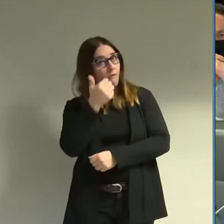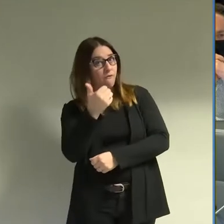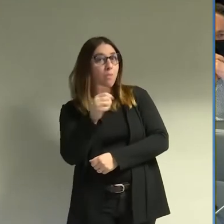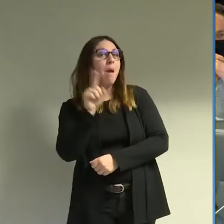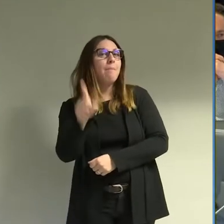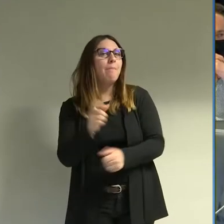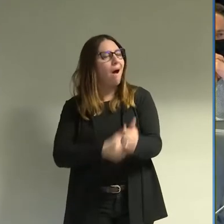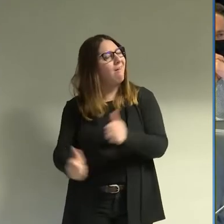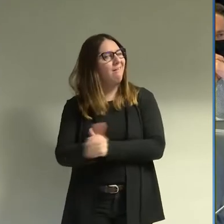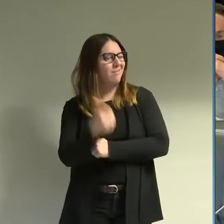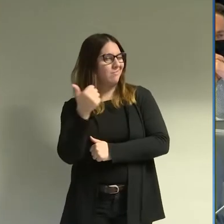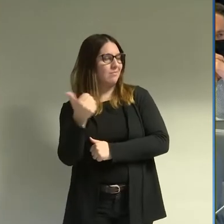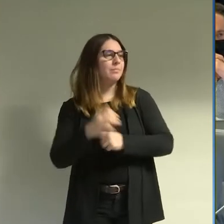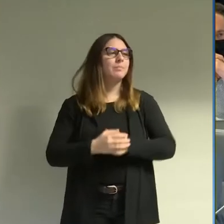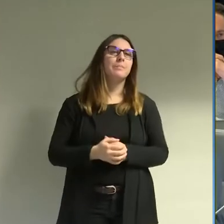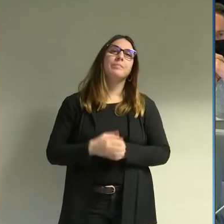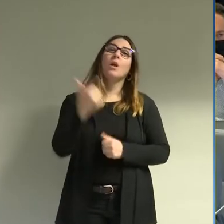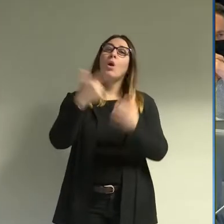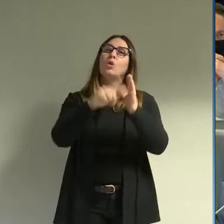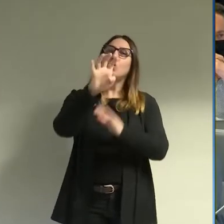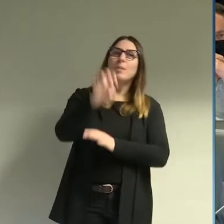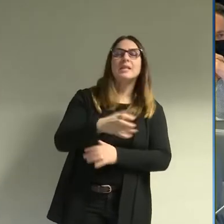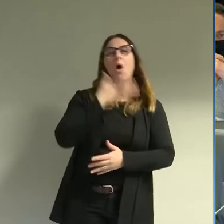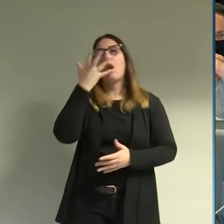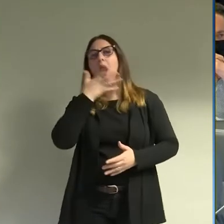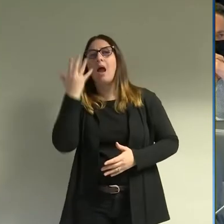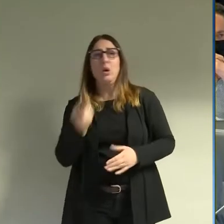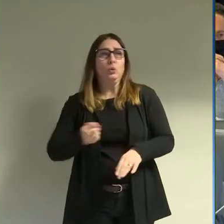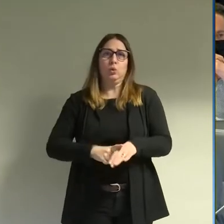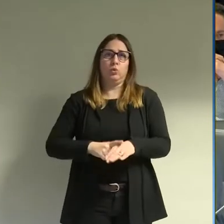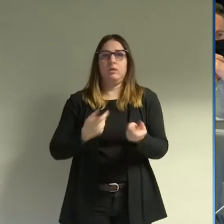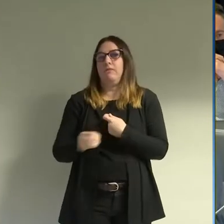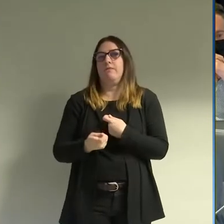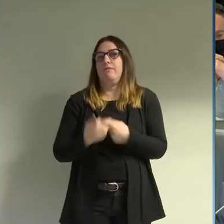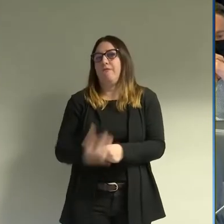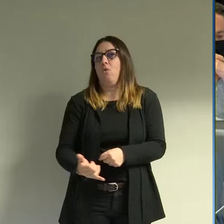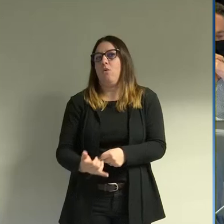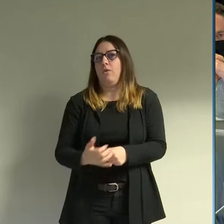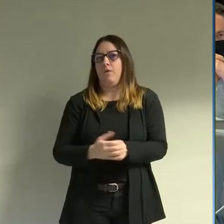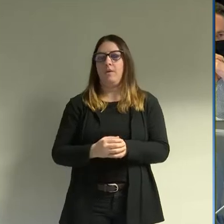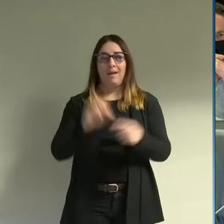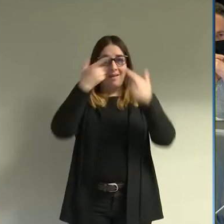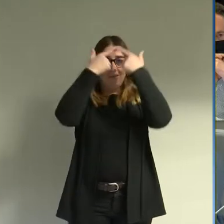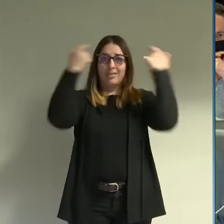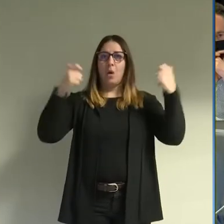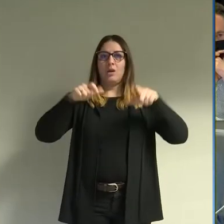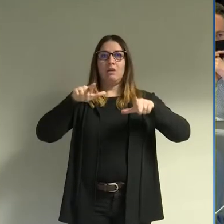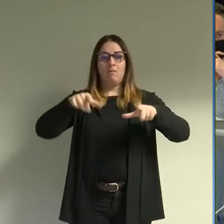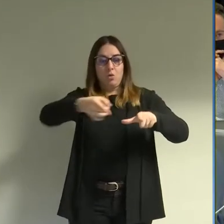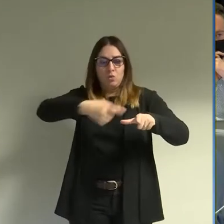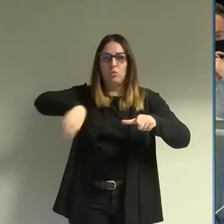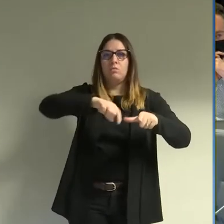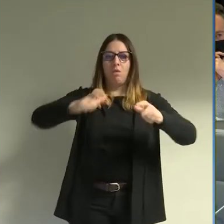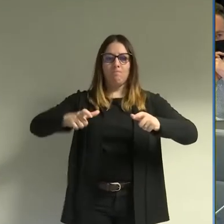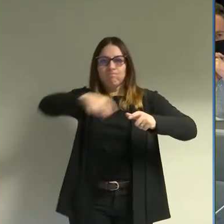toutes ces histoires de grenoble 2040 est biaisée dès le départ d'ailleurs la théorie du denacre repose sur le constat que le modèle économique